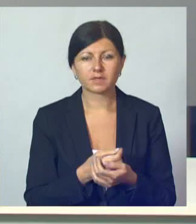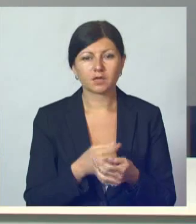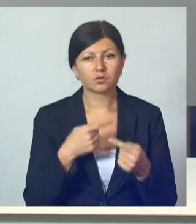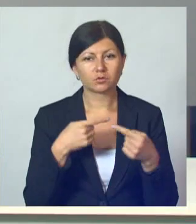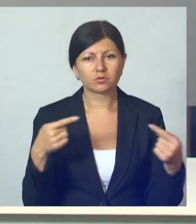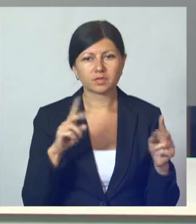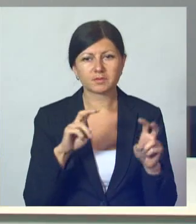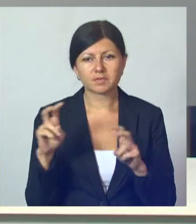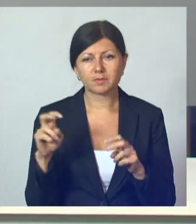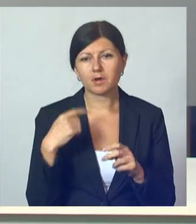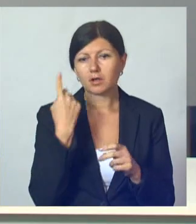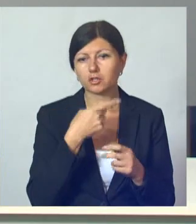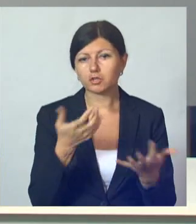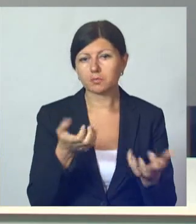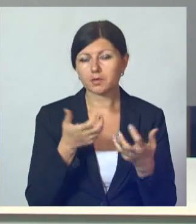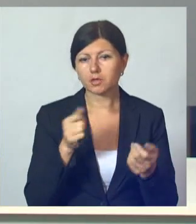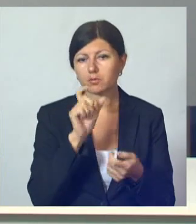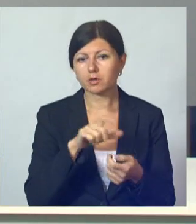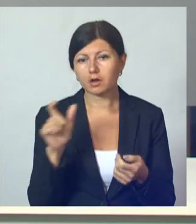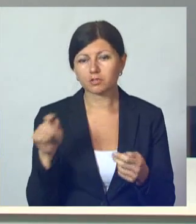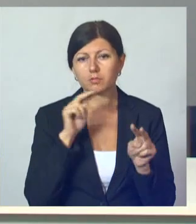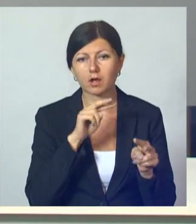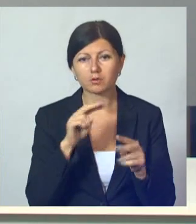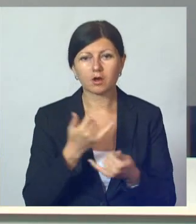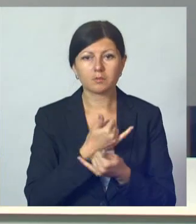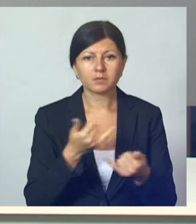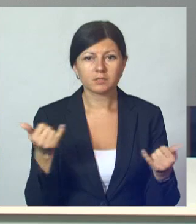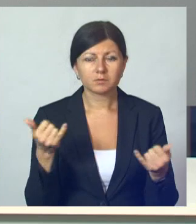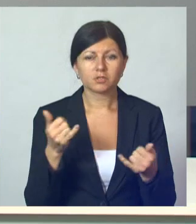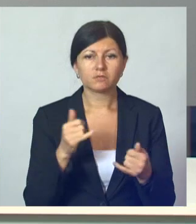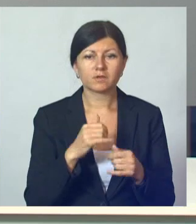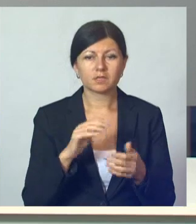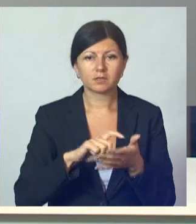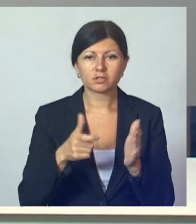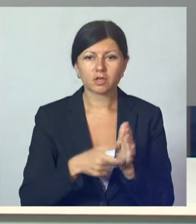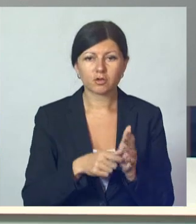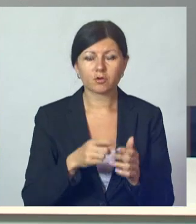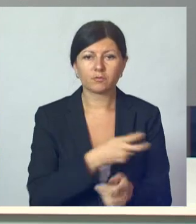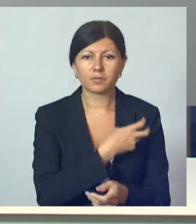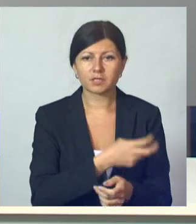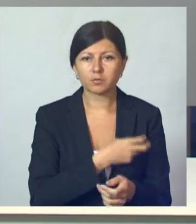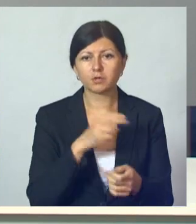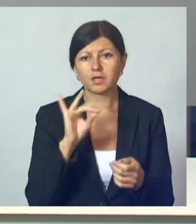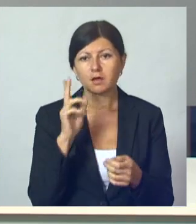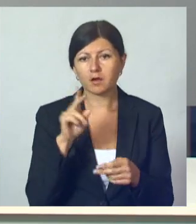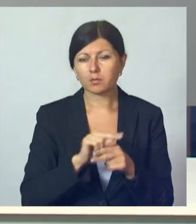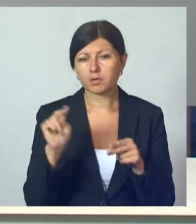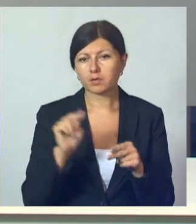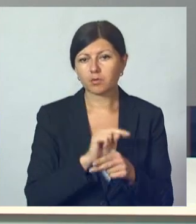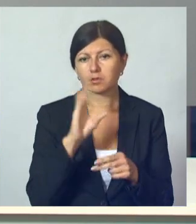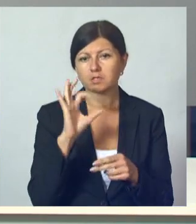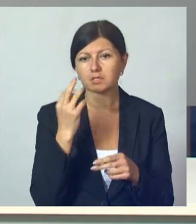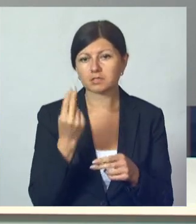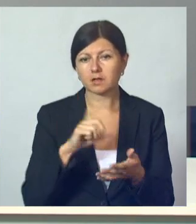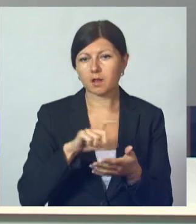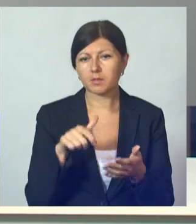К другим темам. Личный прием граждан, контроль обеспечения жильем медработников, инспектирование капитального ремонта и строительства социальных